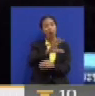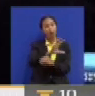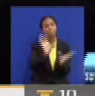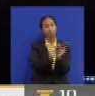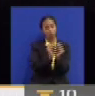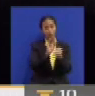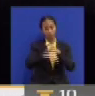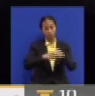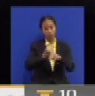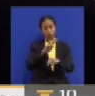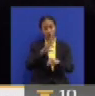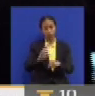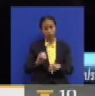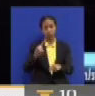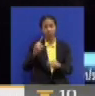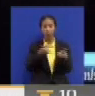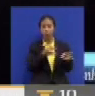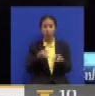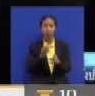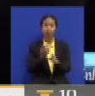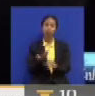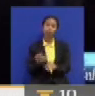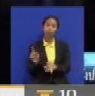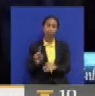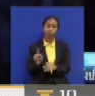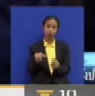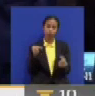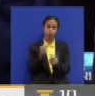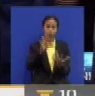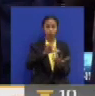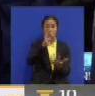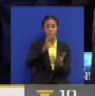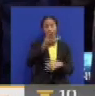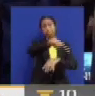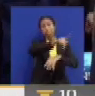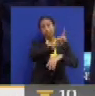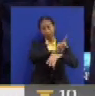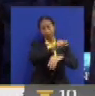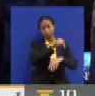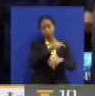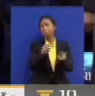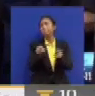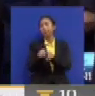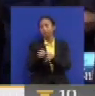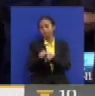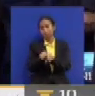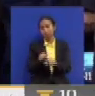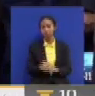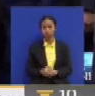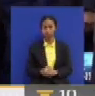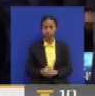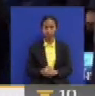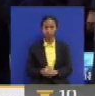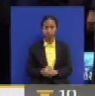อ้ย เพราะว่าจากนี้ไปก็จะเห็นบทบาทเข้มข้นอย่างยิ่งแล้วเจออย่างนี้พวกคืนนี้ก็ผมไม่น่าจะเขาตกลง